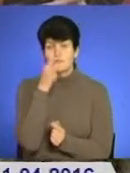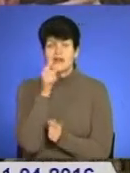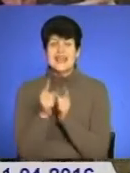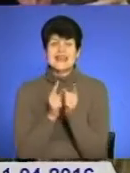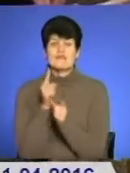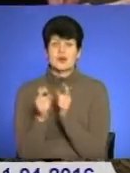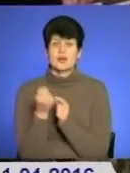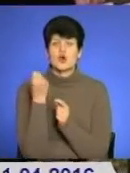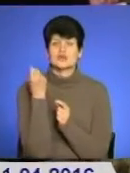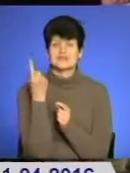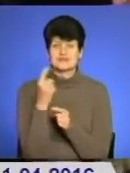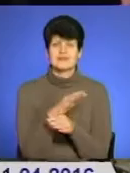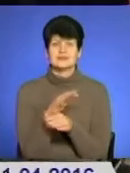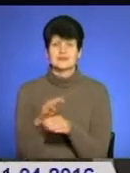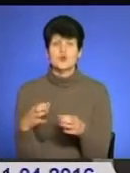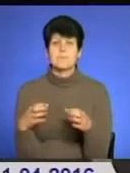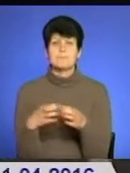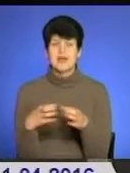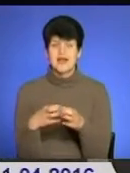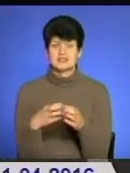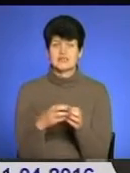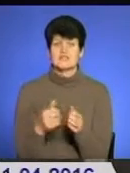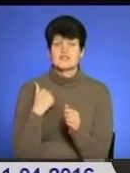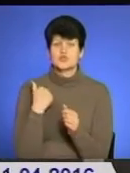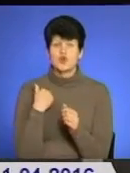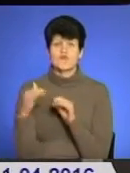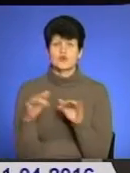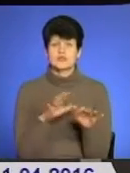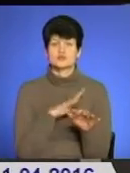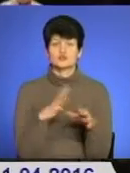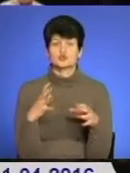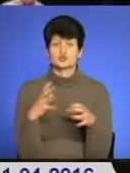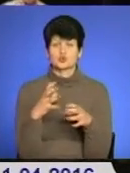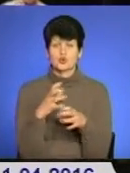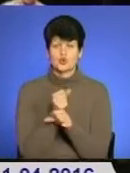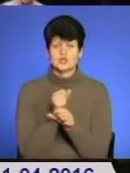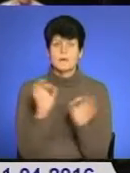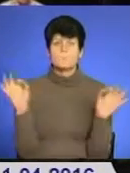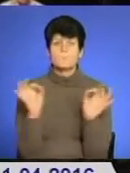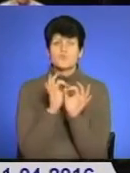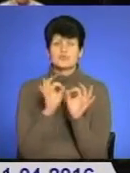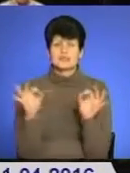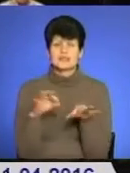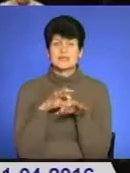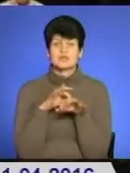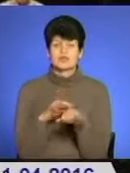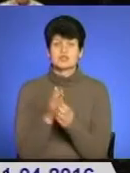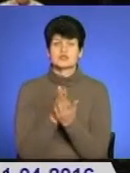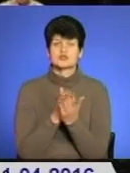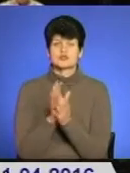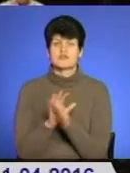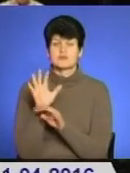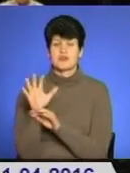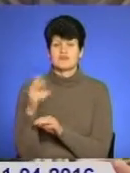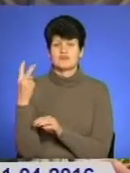реформуванні 11-ї артилерійської бригади військовий оркестр було скорочено. Музикантів для проходження військової служби направили